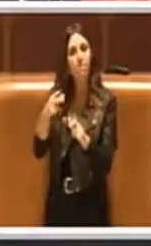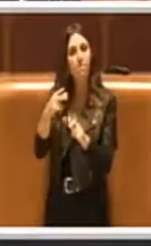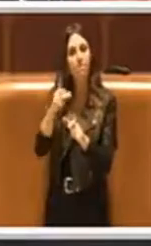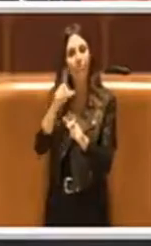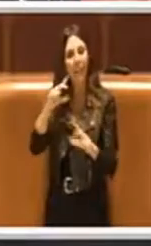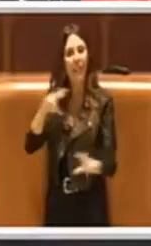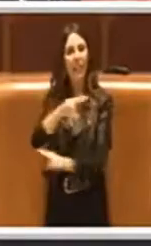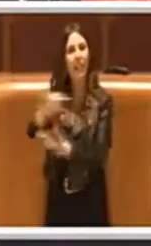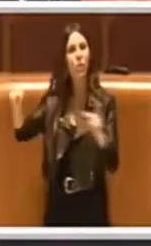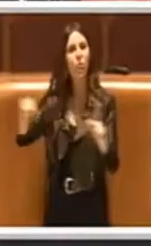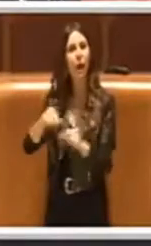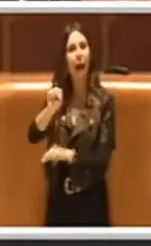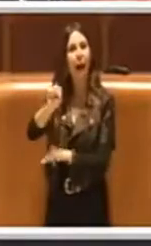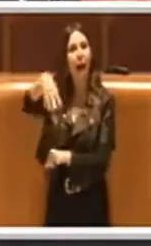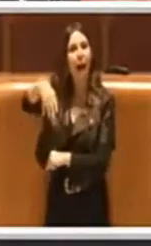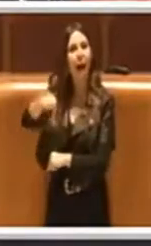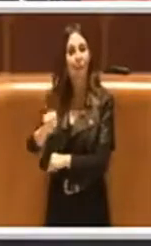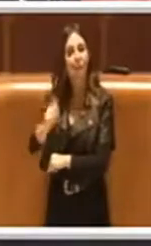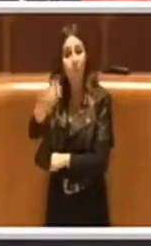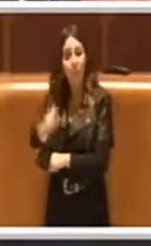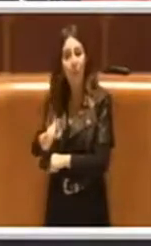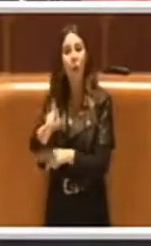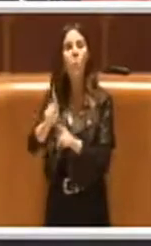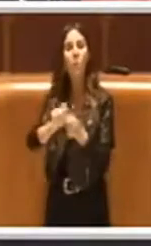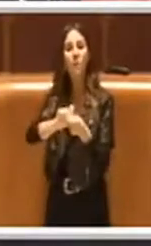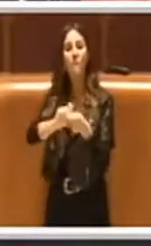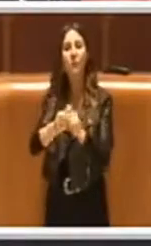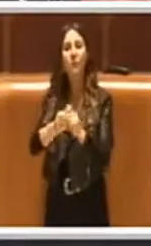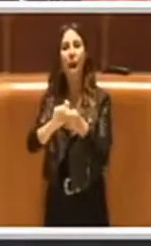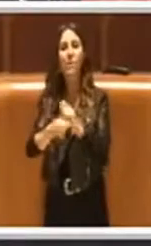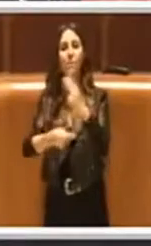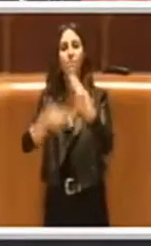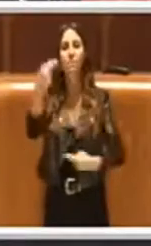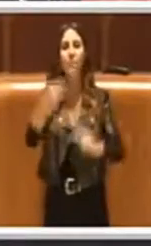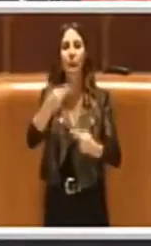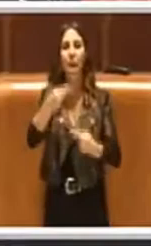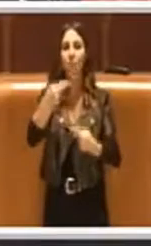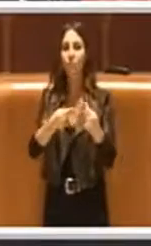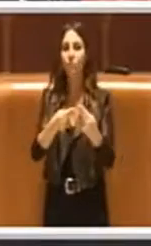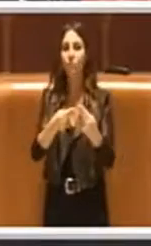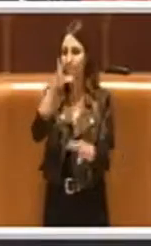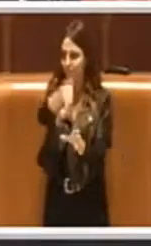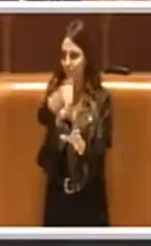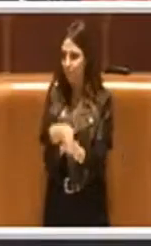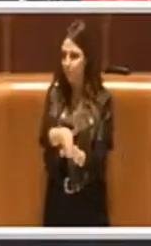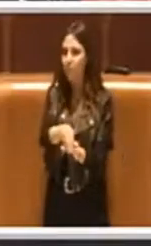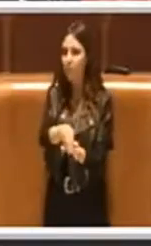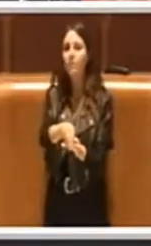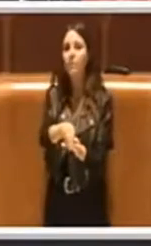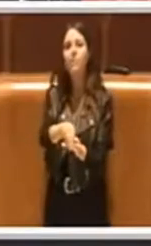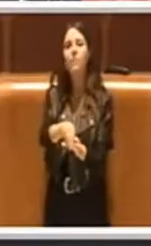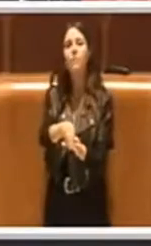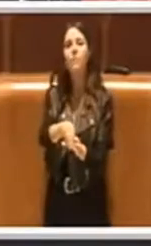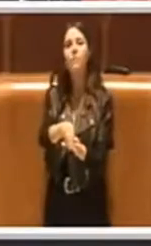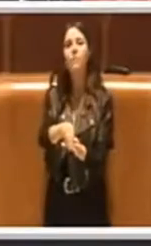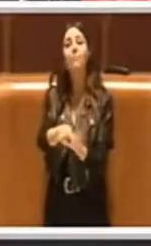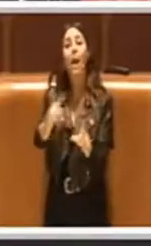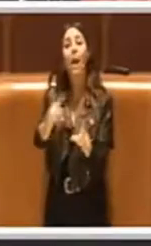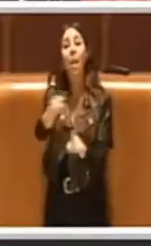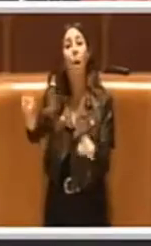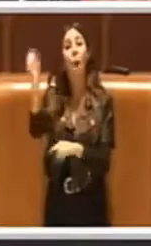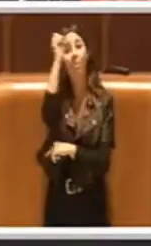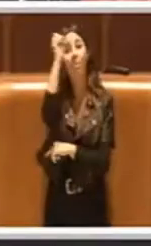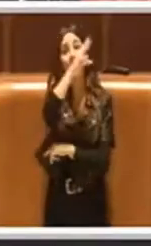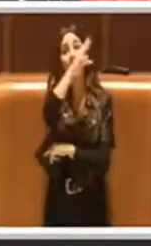di questa variazione di bilancio è però dimenticano che